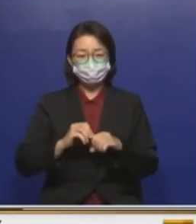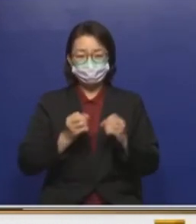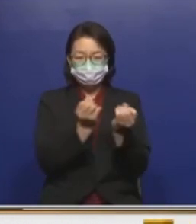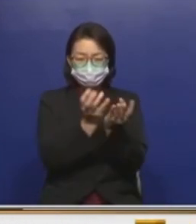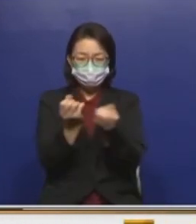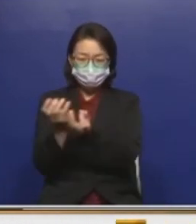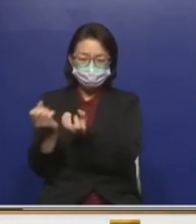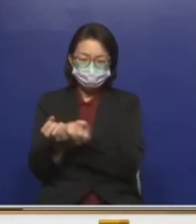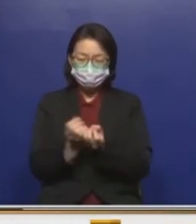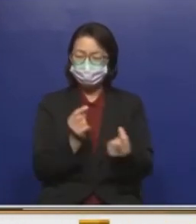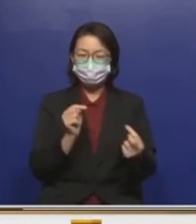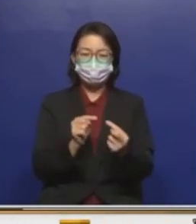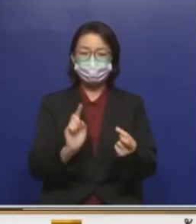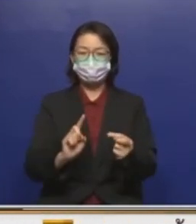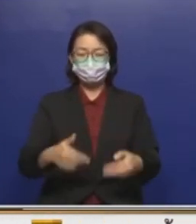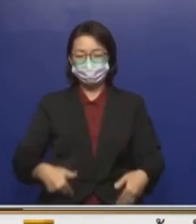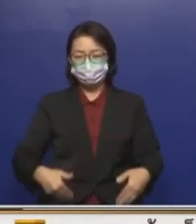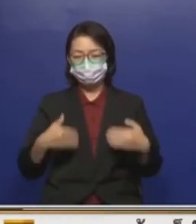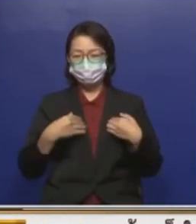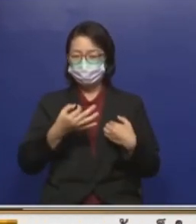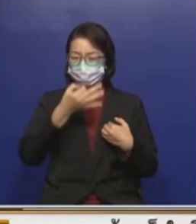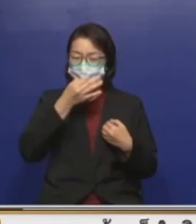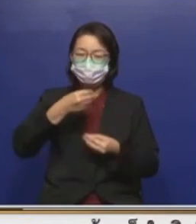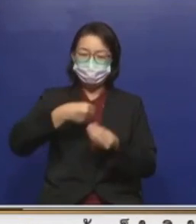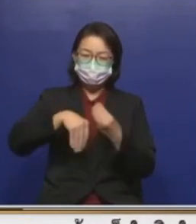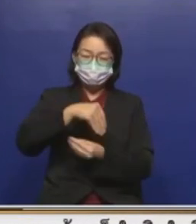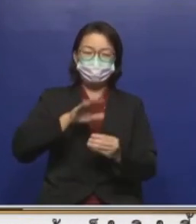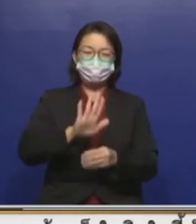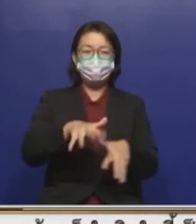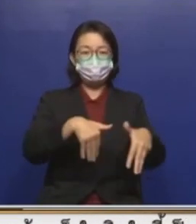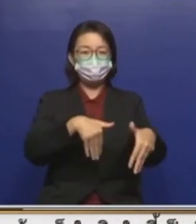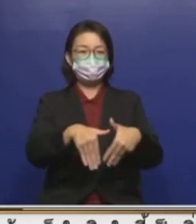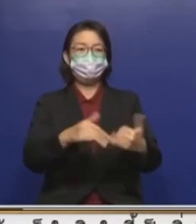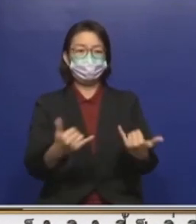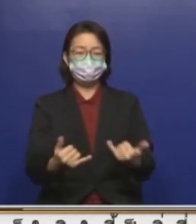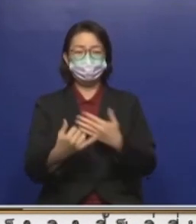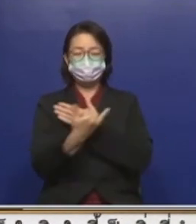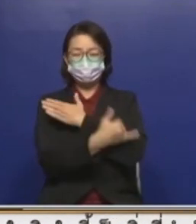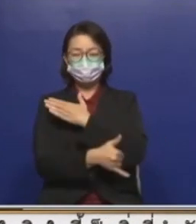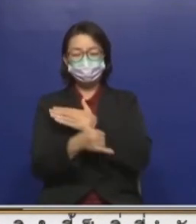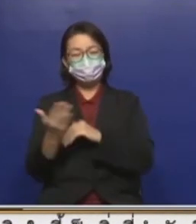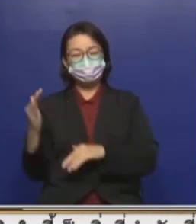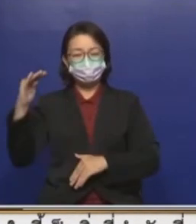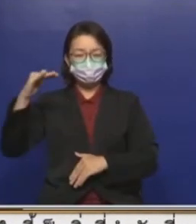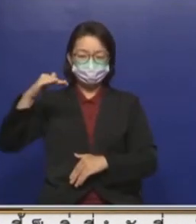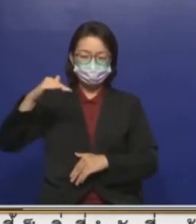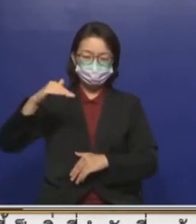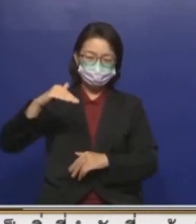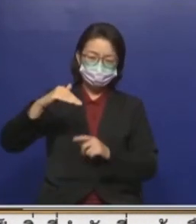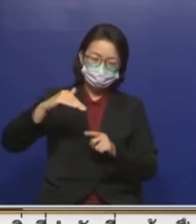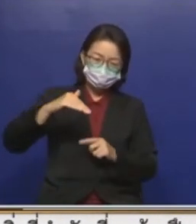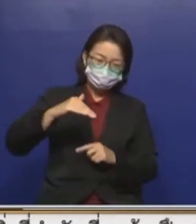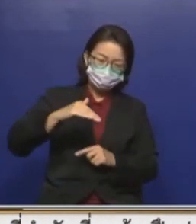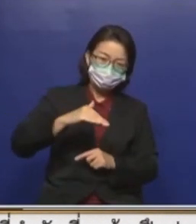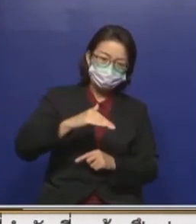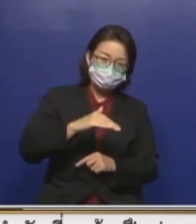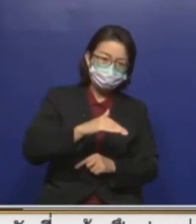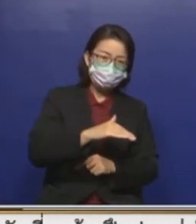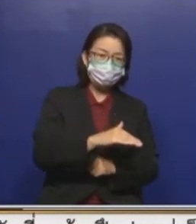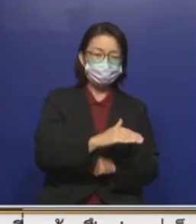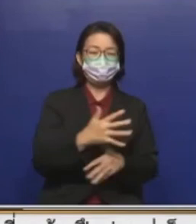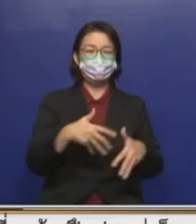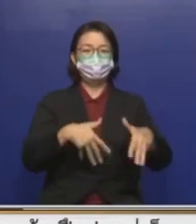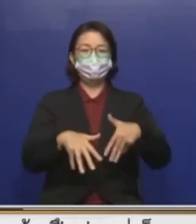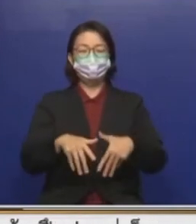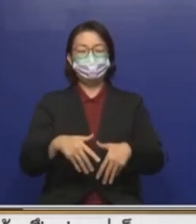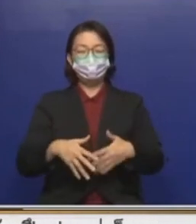ากต่อความเป็นอยู่ของพี่น้องประชาชนในสภาวะที่ประเทศดูเหมือนจะตกต่ำลงไปเรื่อยๆเช่นนี้ประชาชนจึงเฝ้